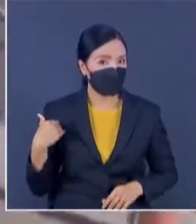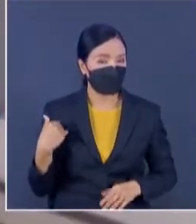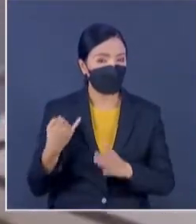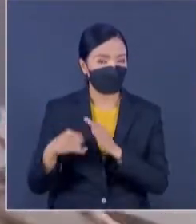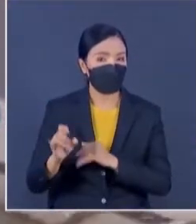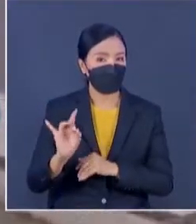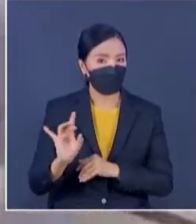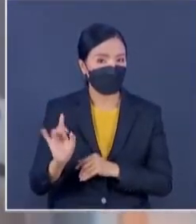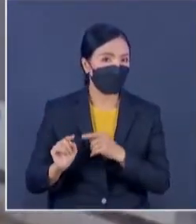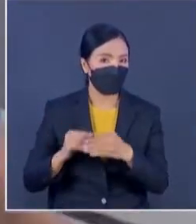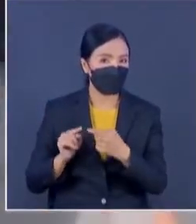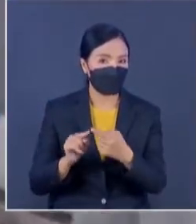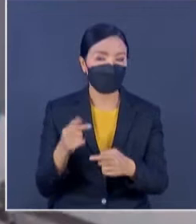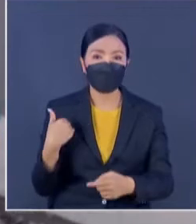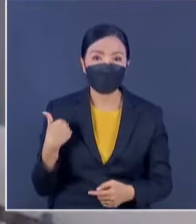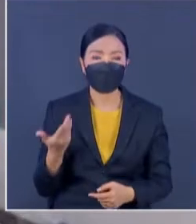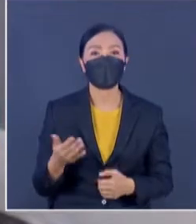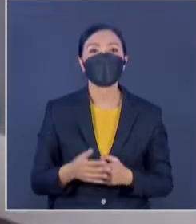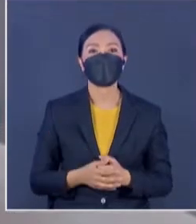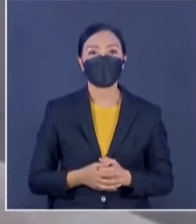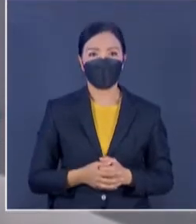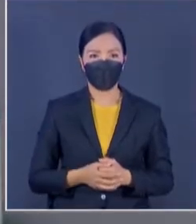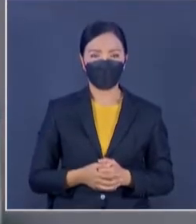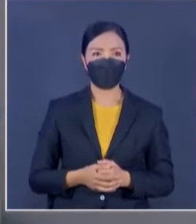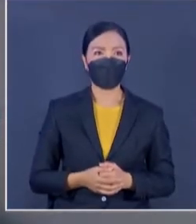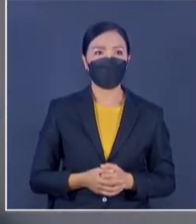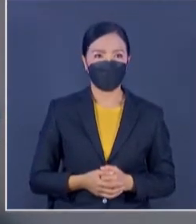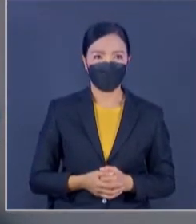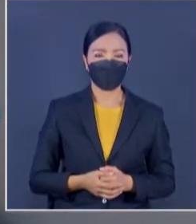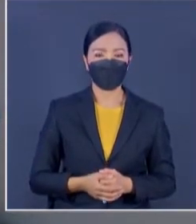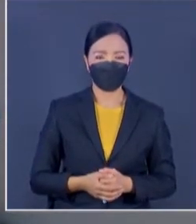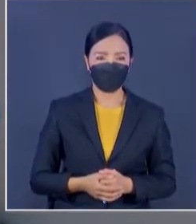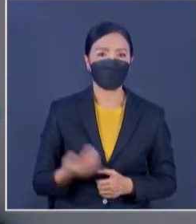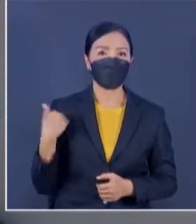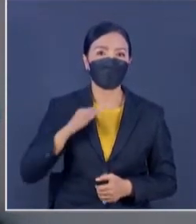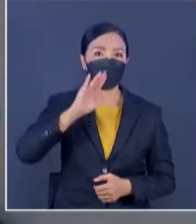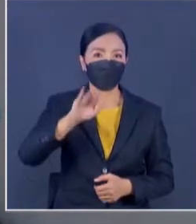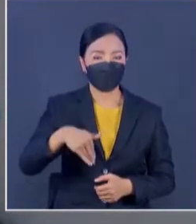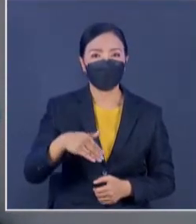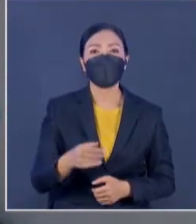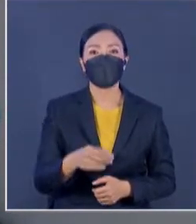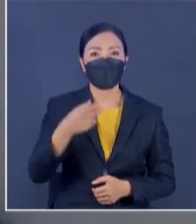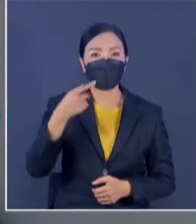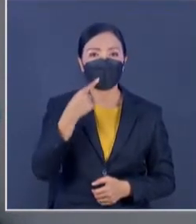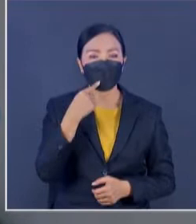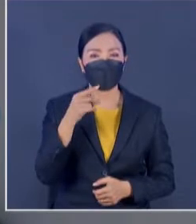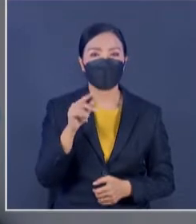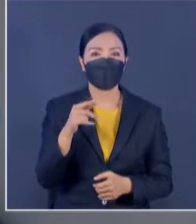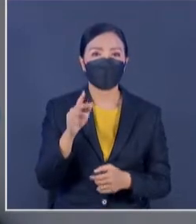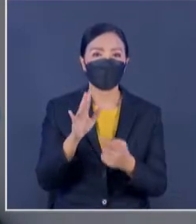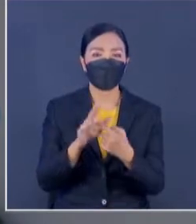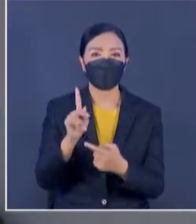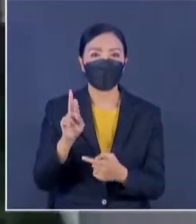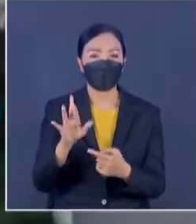ผิดยังอยู่ไหมดำเนินการอะไรได้หรือเปล่าท่านบอกว่าอันนี้เนี่ยเจ้าของพื้นที่ทางเทศบาลนครปากเกร็ดอาจจะต้องเข้ามาช่วยเหลือดูแล